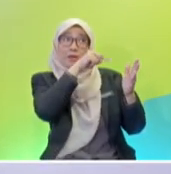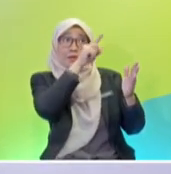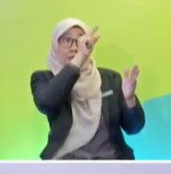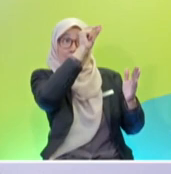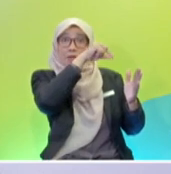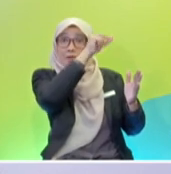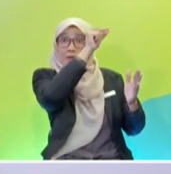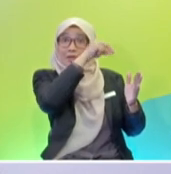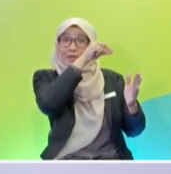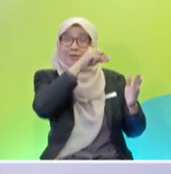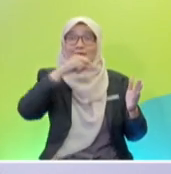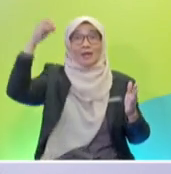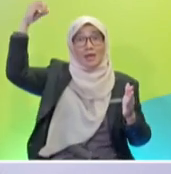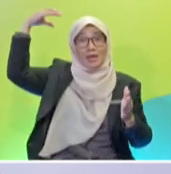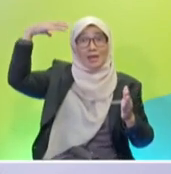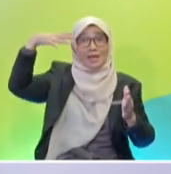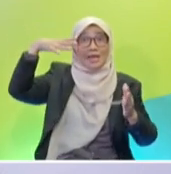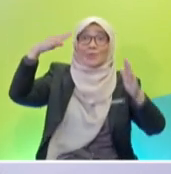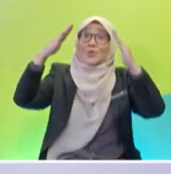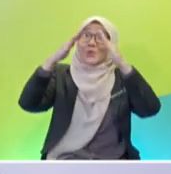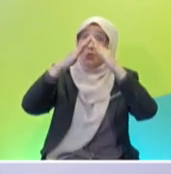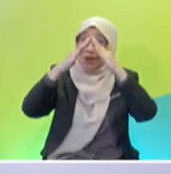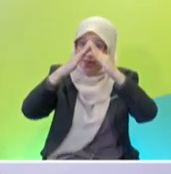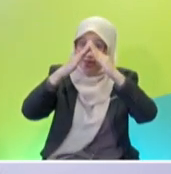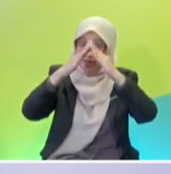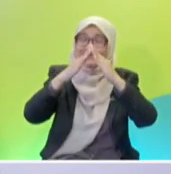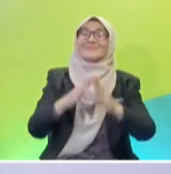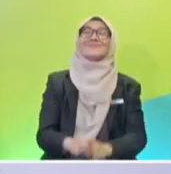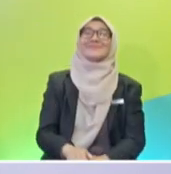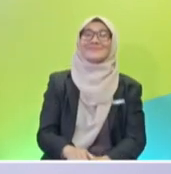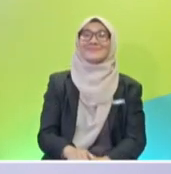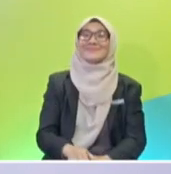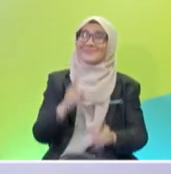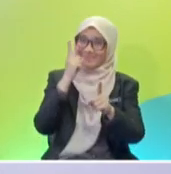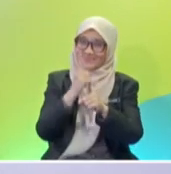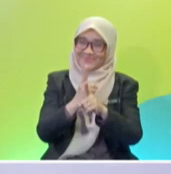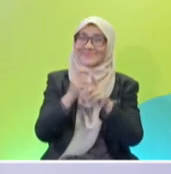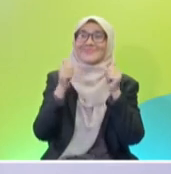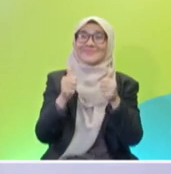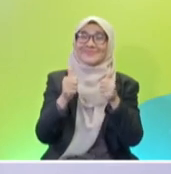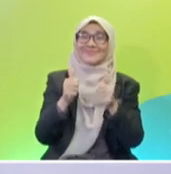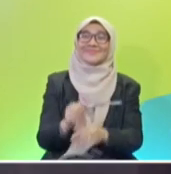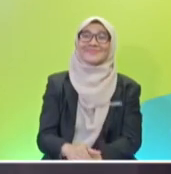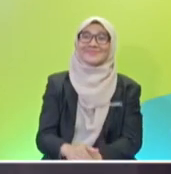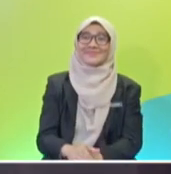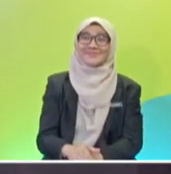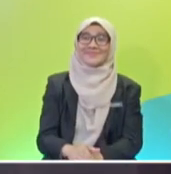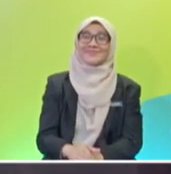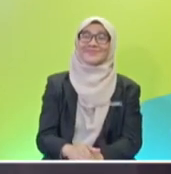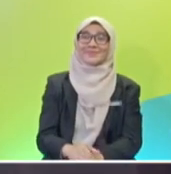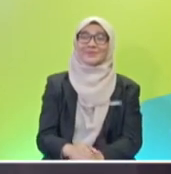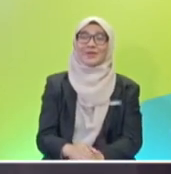itu lampu? Lampu rumah, cikgu. Lampu rumah. Baguslah, Hanif. Okey,